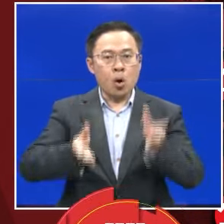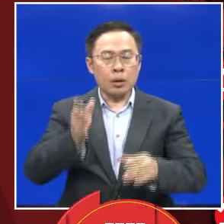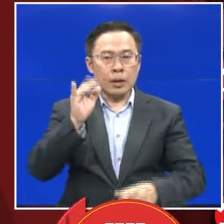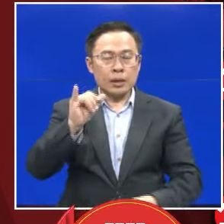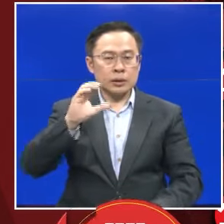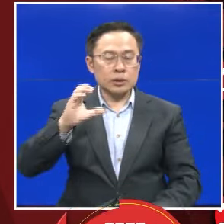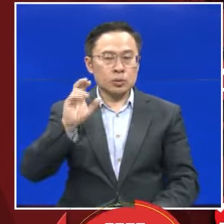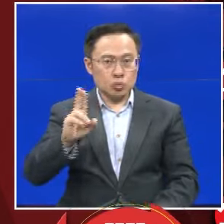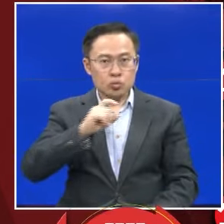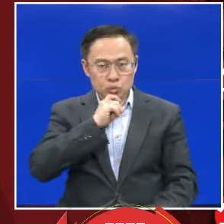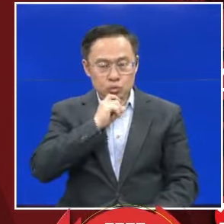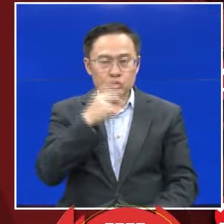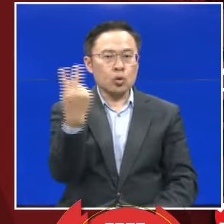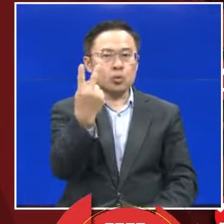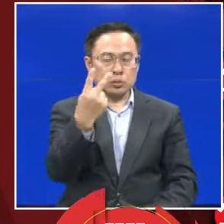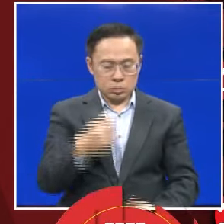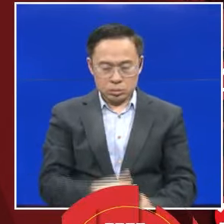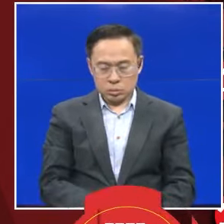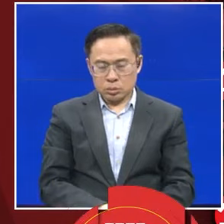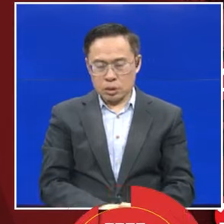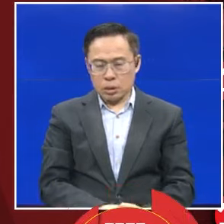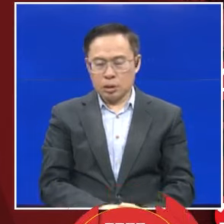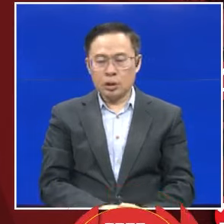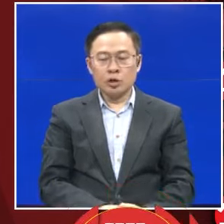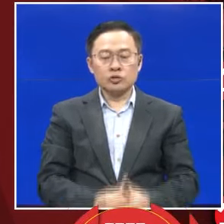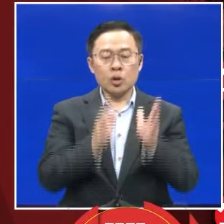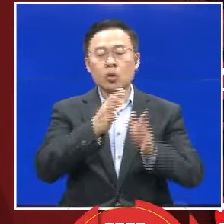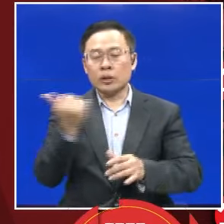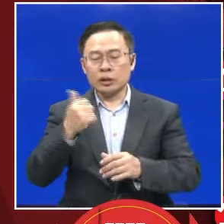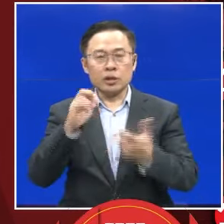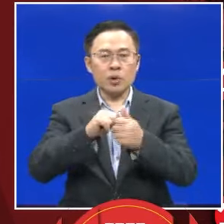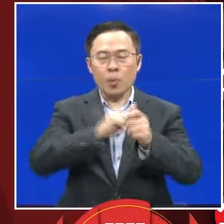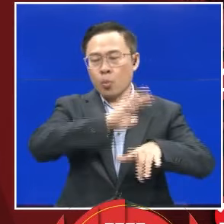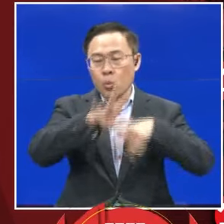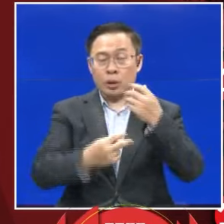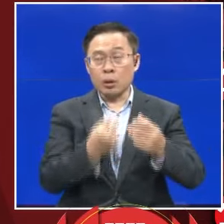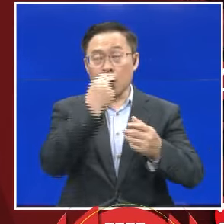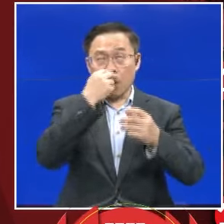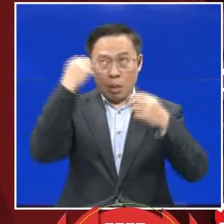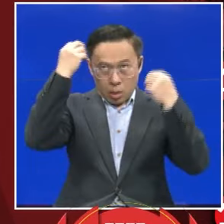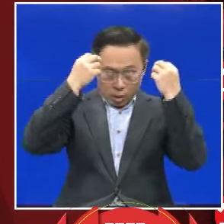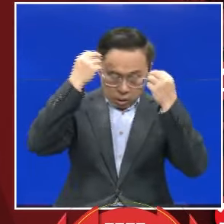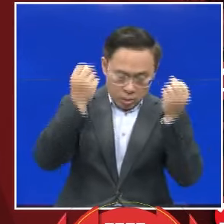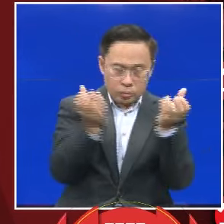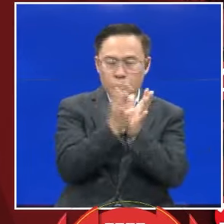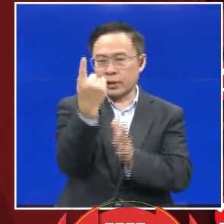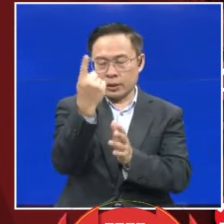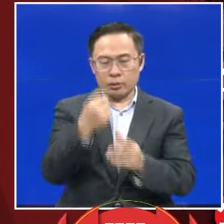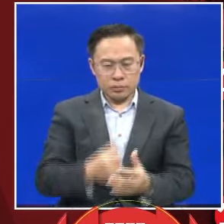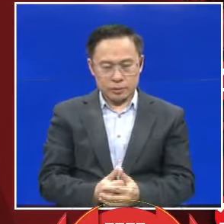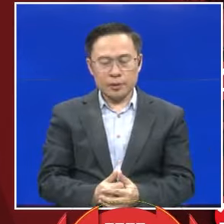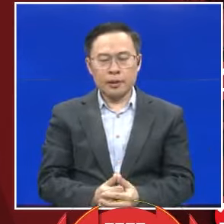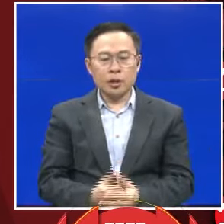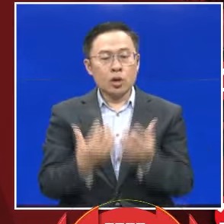ก็อยู่ในหอผู้ป่วยวิกฤตอุบัติเหตุเช่นเดียวกันที่เหลือก็จะเป็นการเหมือนสำลักควันไฟเป็นส่วนใหญ่นะคะทีนี้คุณผู้ชมภายหลังจาก